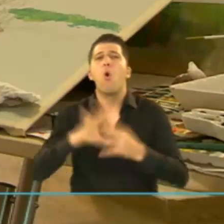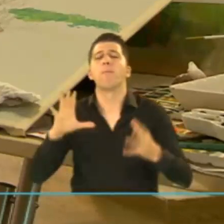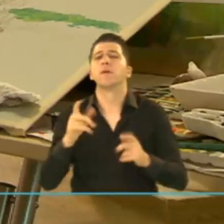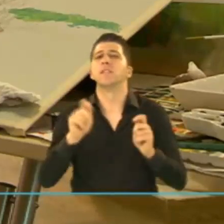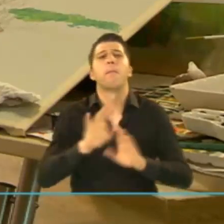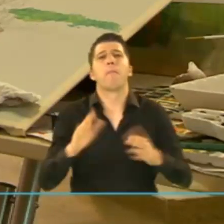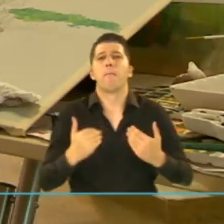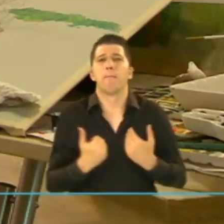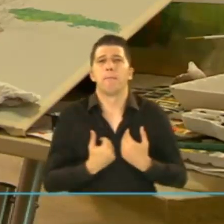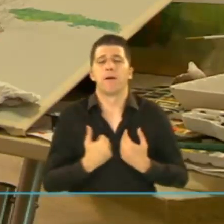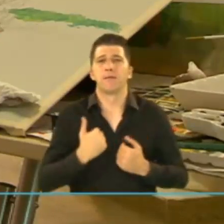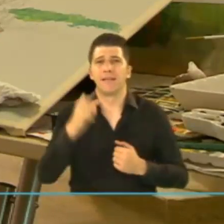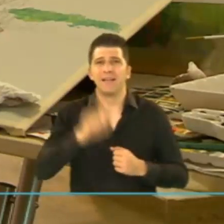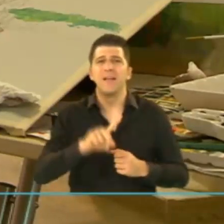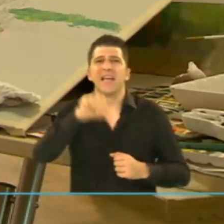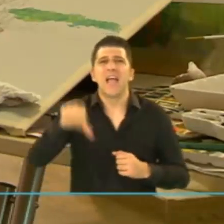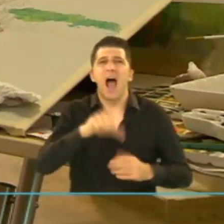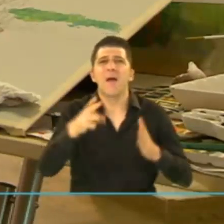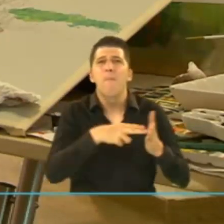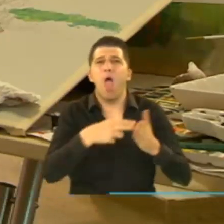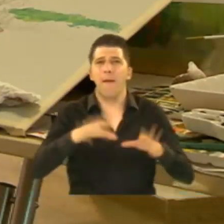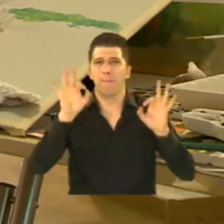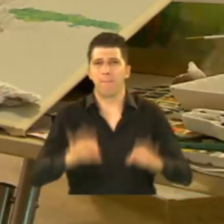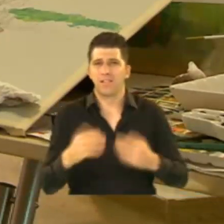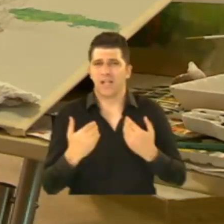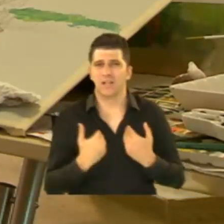kopamıyorum. Yağlı boyayla başlamıştık.